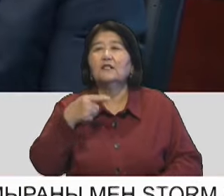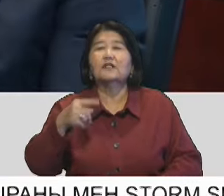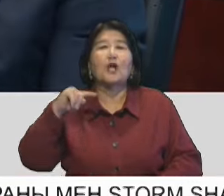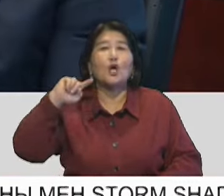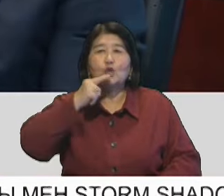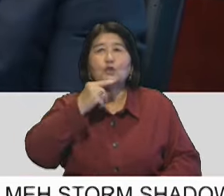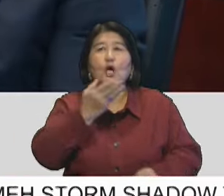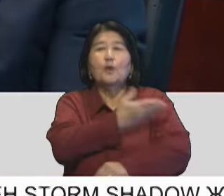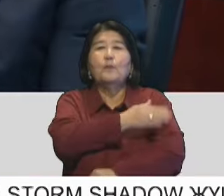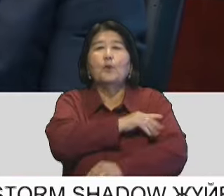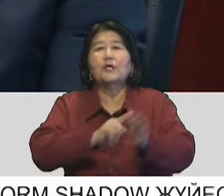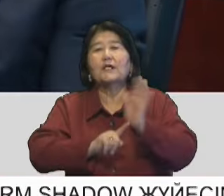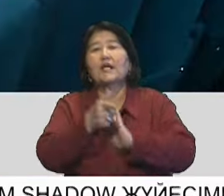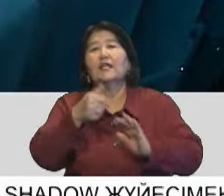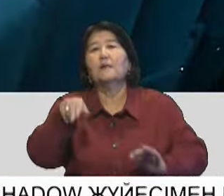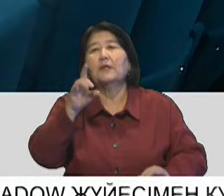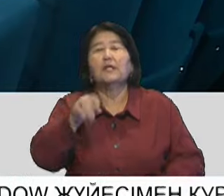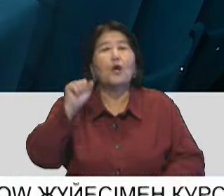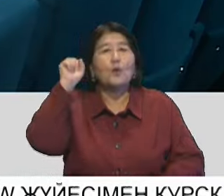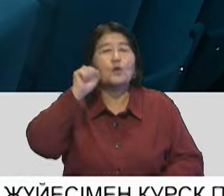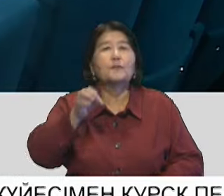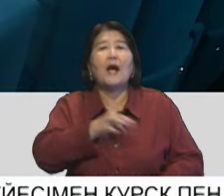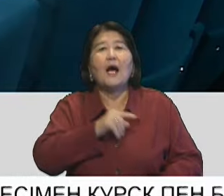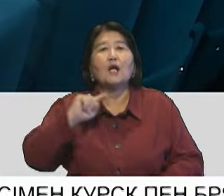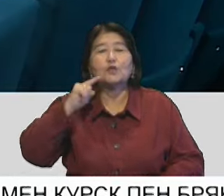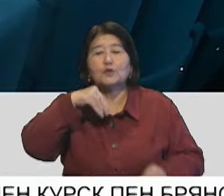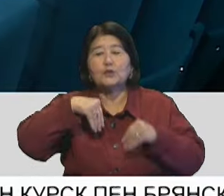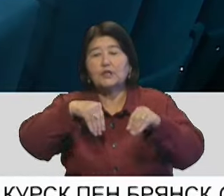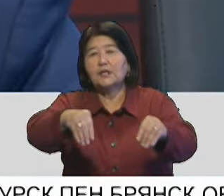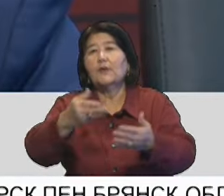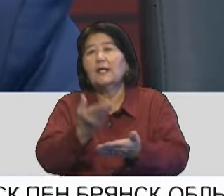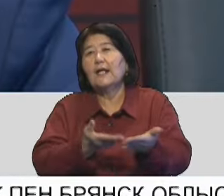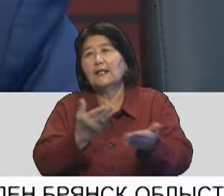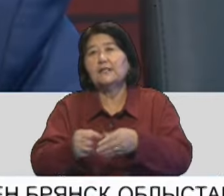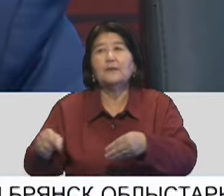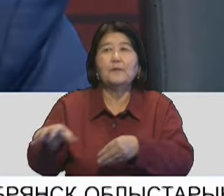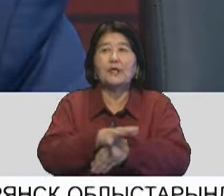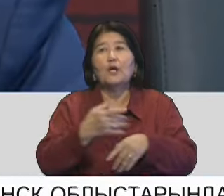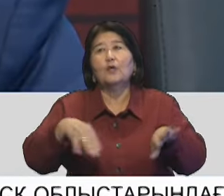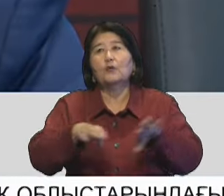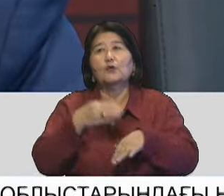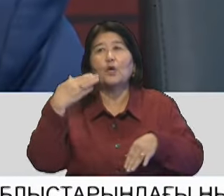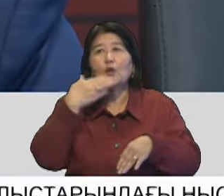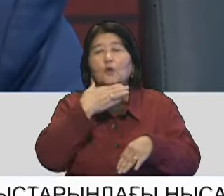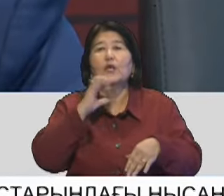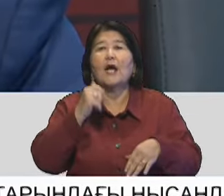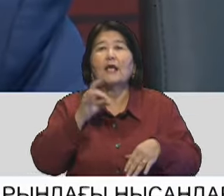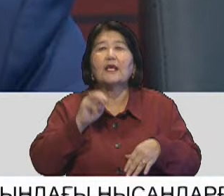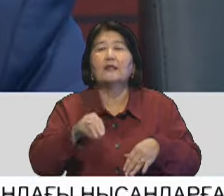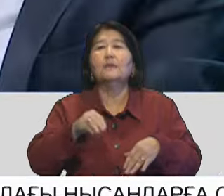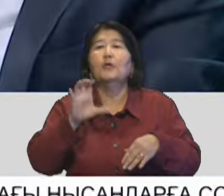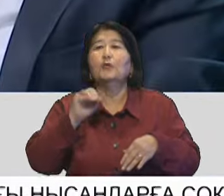мен Польшадан шыққан гибридтермен өзбектің ақ жүгерісін жерсіндіріп егу тәсілін меңгерді. Сондай-ақ күріштің айгерім сортының